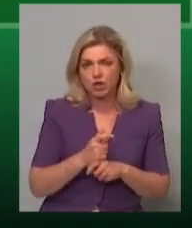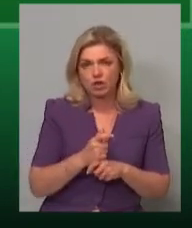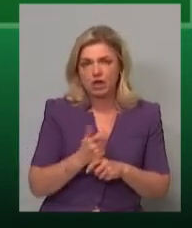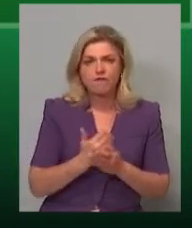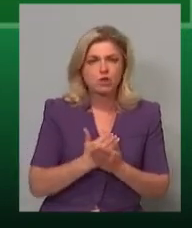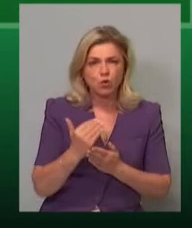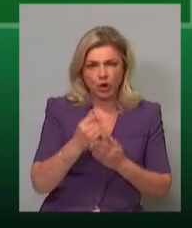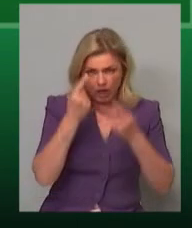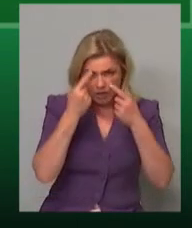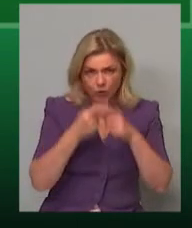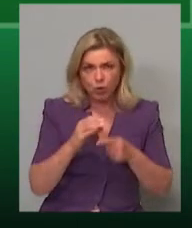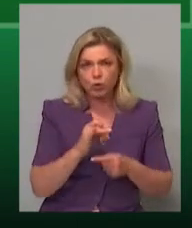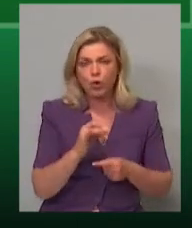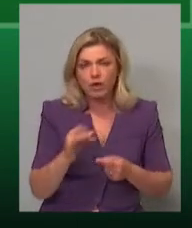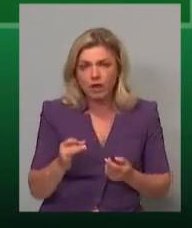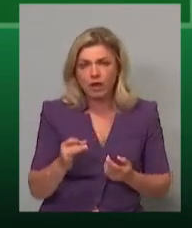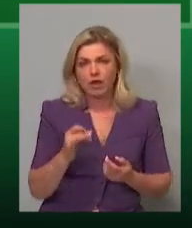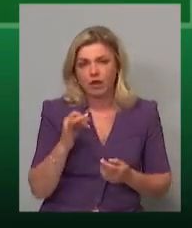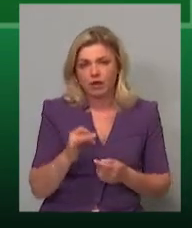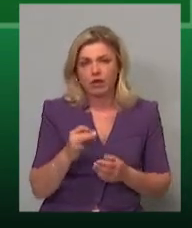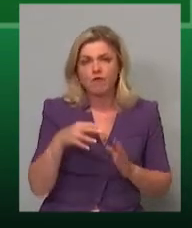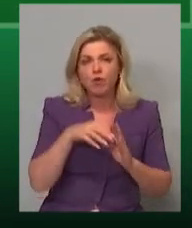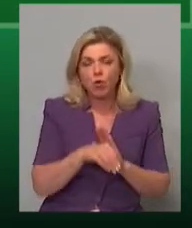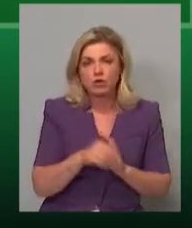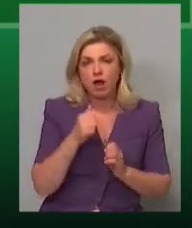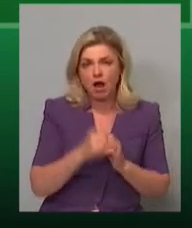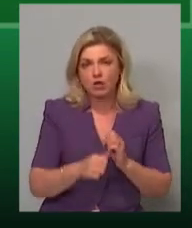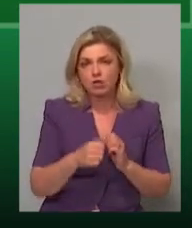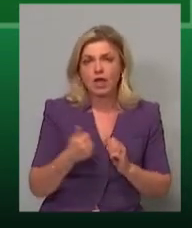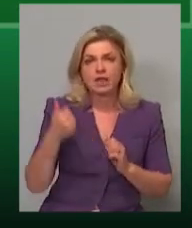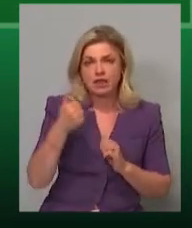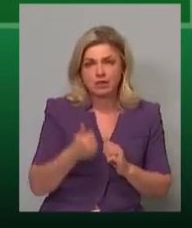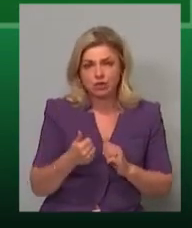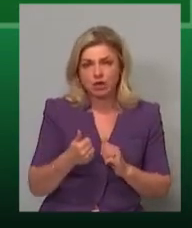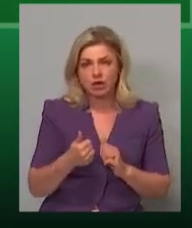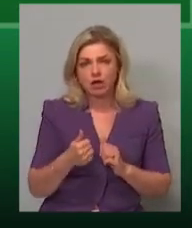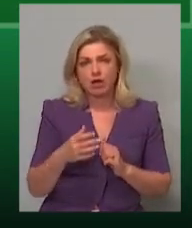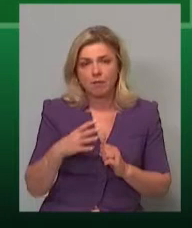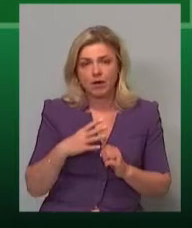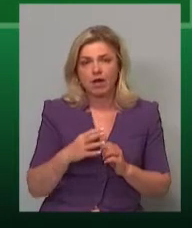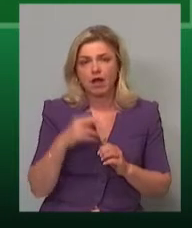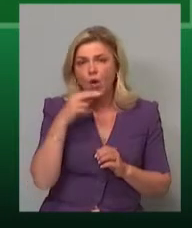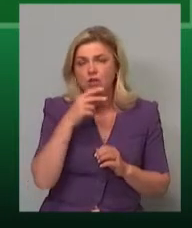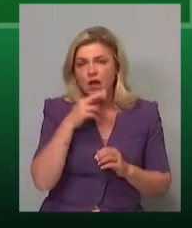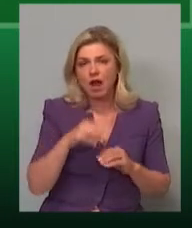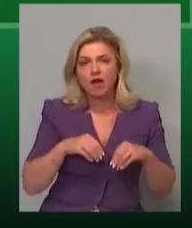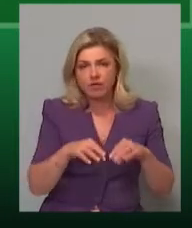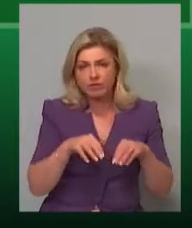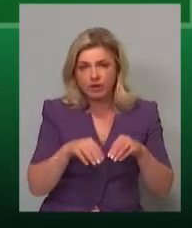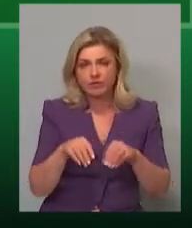технології, які передбачають кожного тижня майже протраву